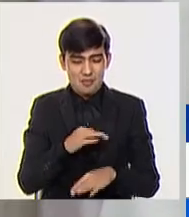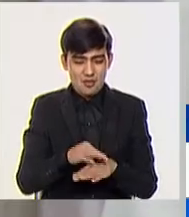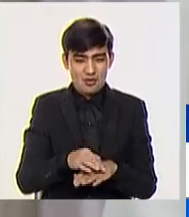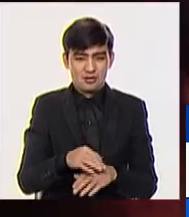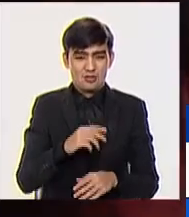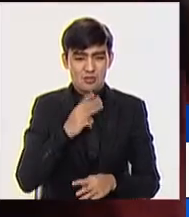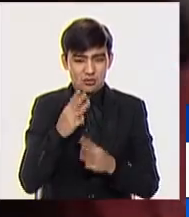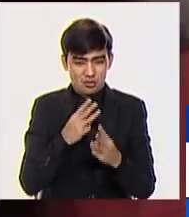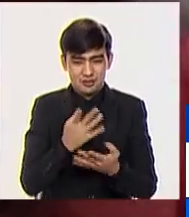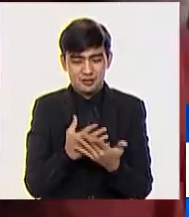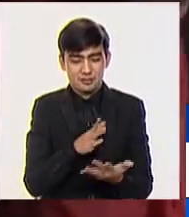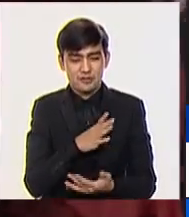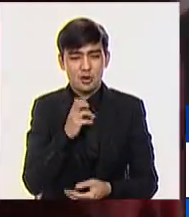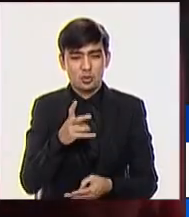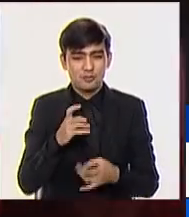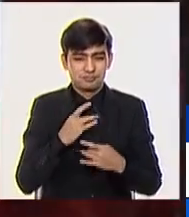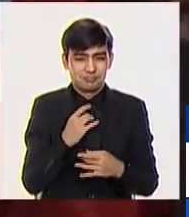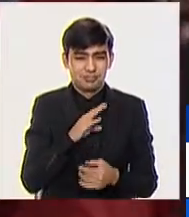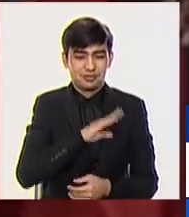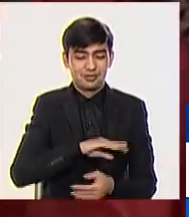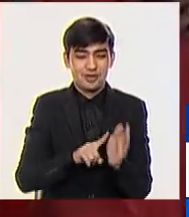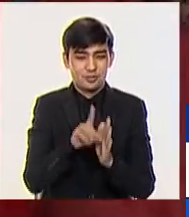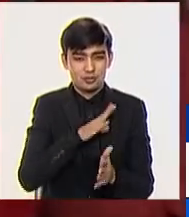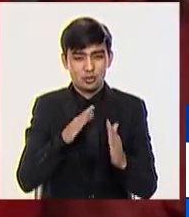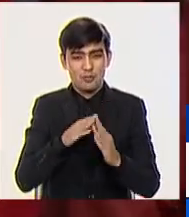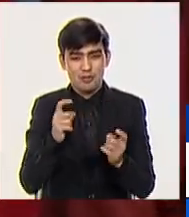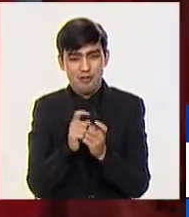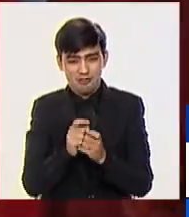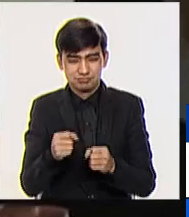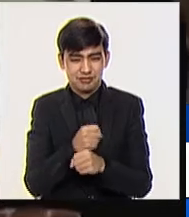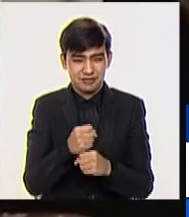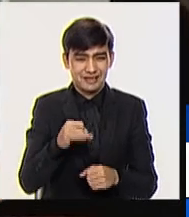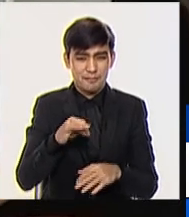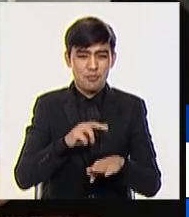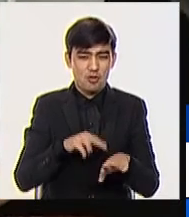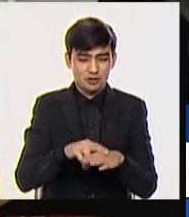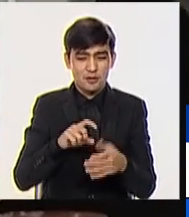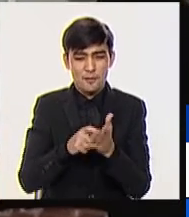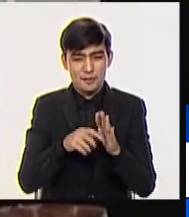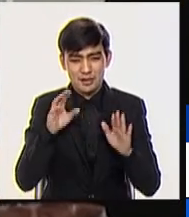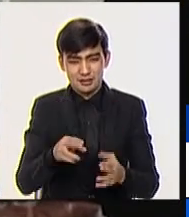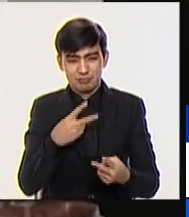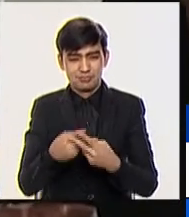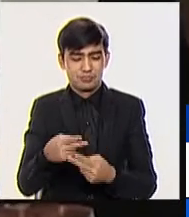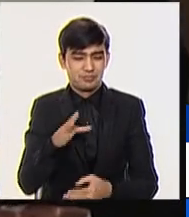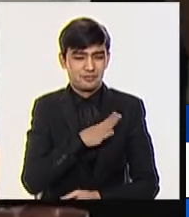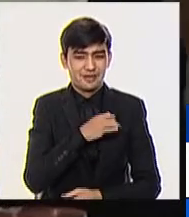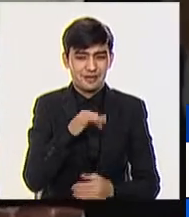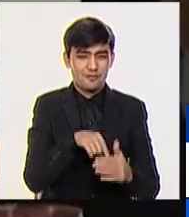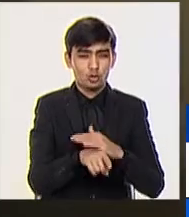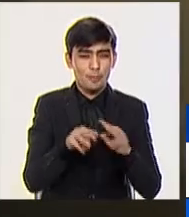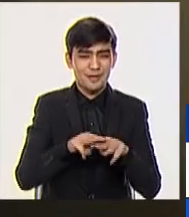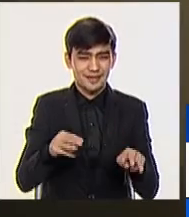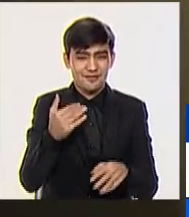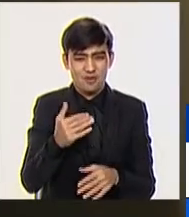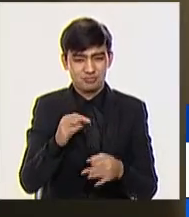құсады. Ал күйзеліске түскен адам міндетті түрде үйді жанжал шығарып, соңы полиция бөлімшесінде аяқталып та жатады. Ішкі істер